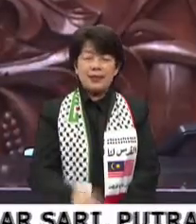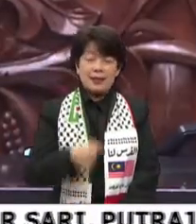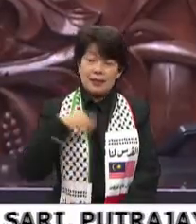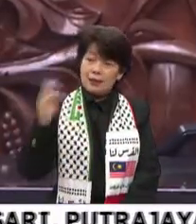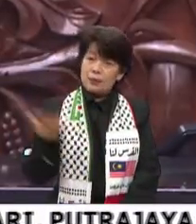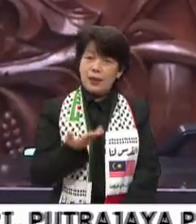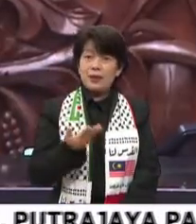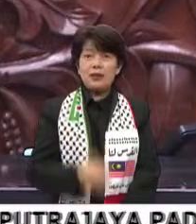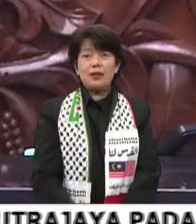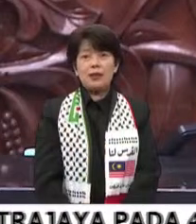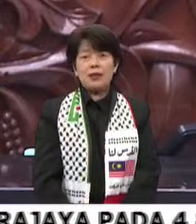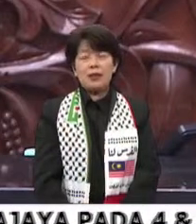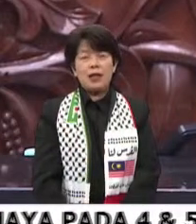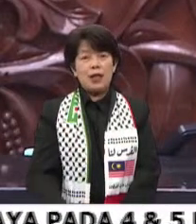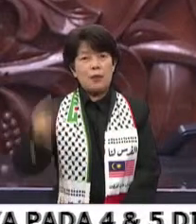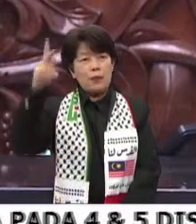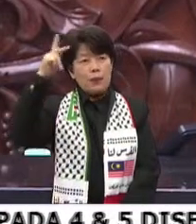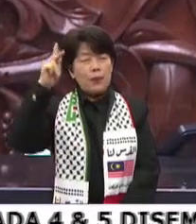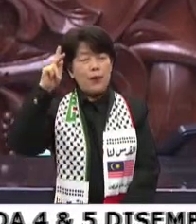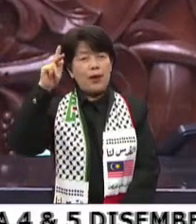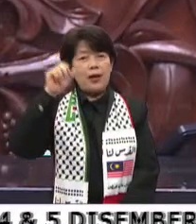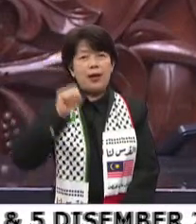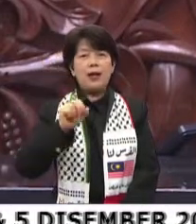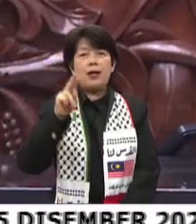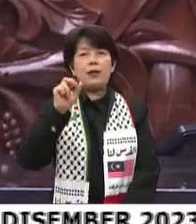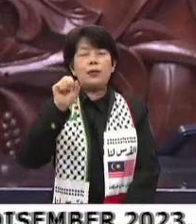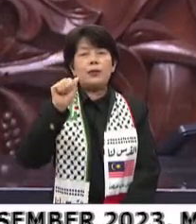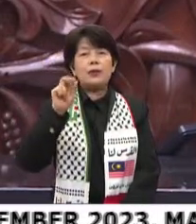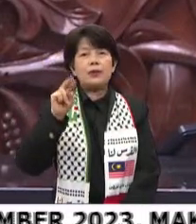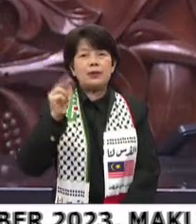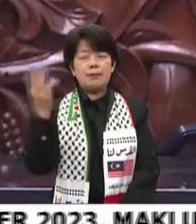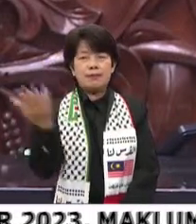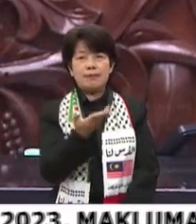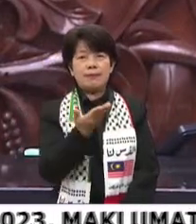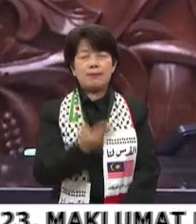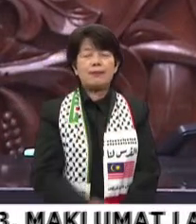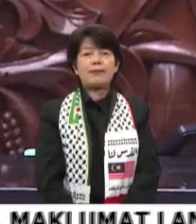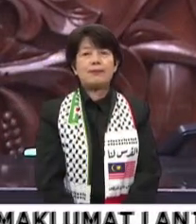menjemput Puan Suzan